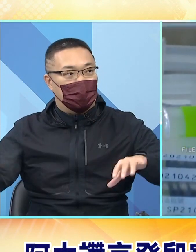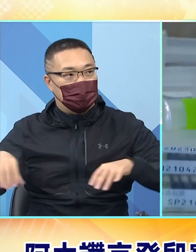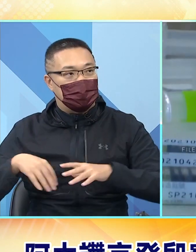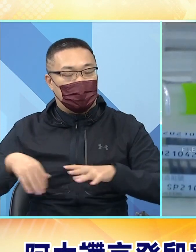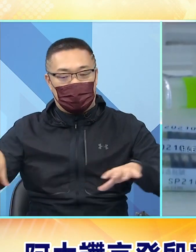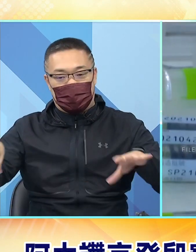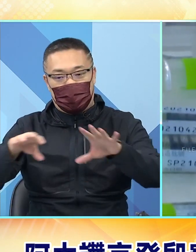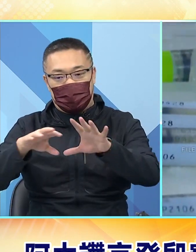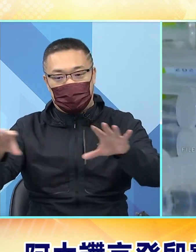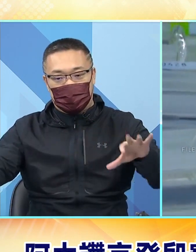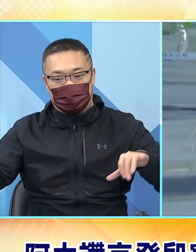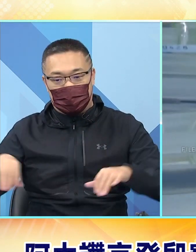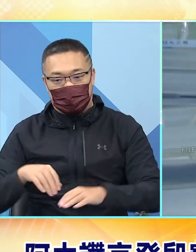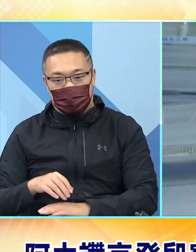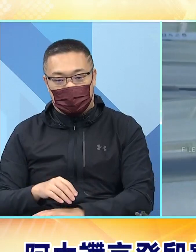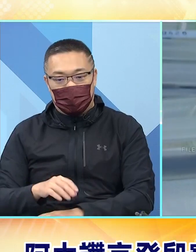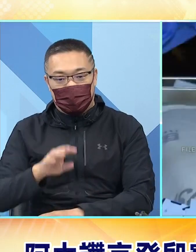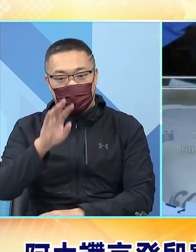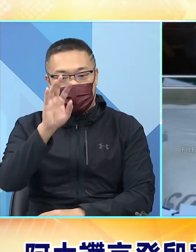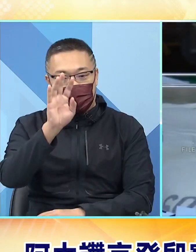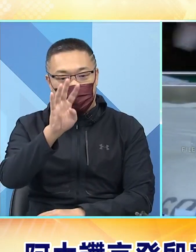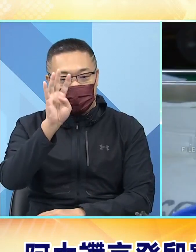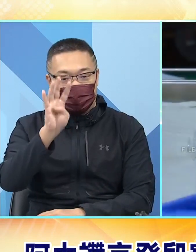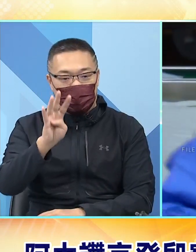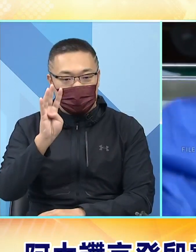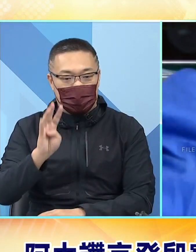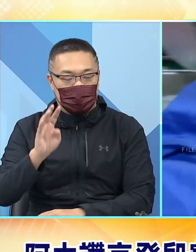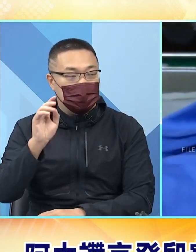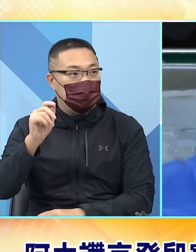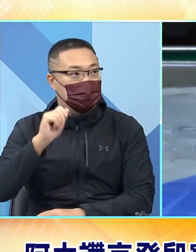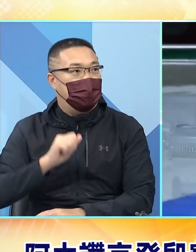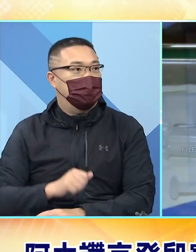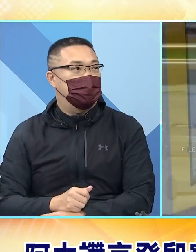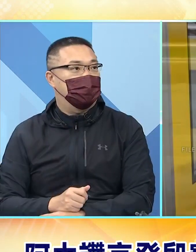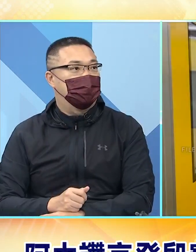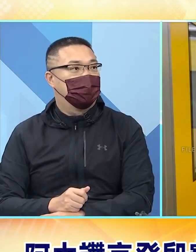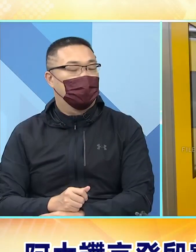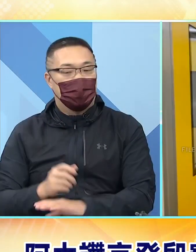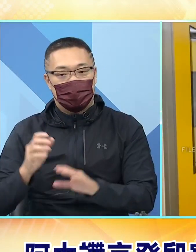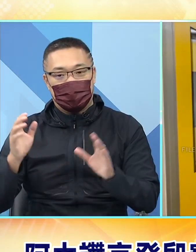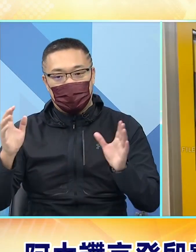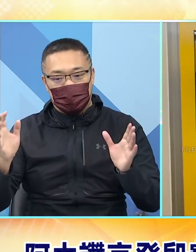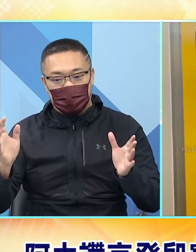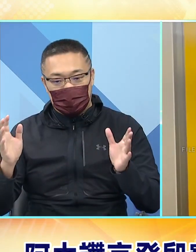前罗氏快筛这样装箱哦，大概有43900箱。 嗯，